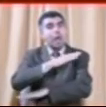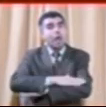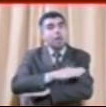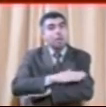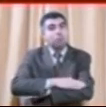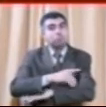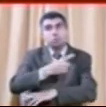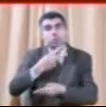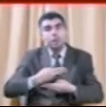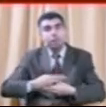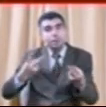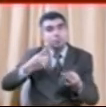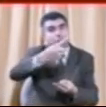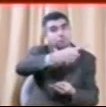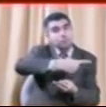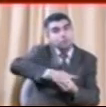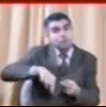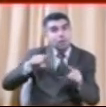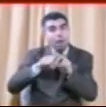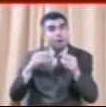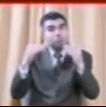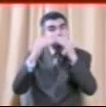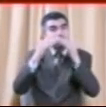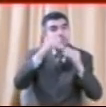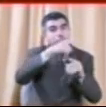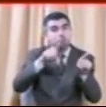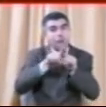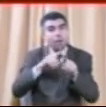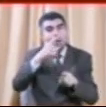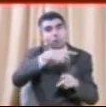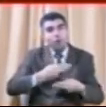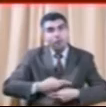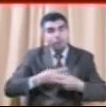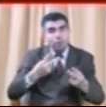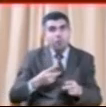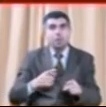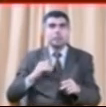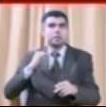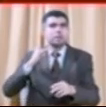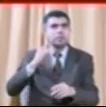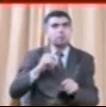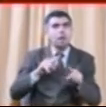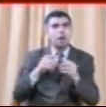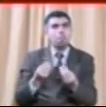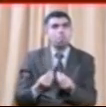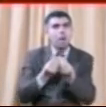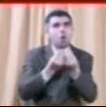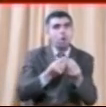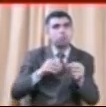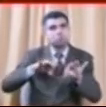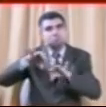الإنسان، لكن ذلك لا يمكن أن يكون صالحاً بالنسبة للجميع. ينبغي أيضاً اعتماد مجموعة من التدابير ومن